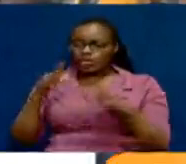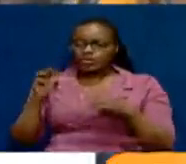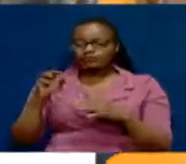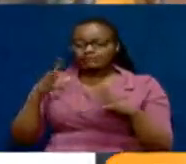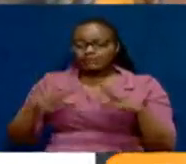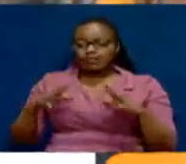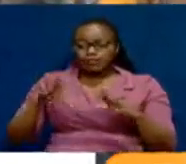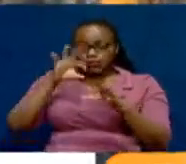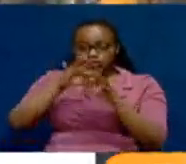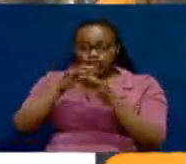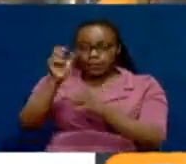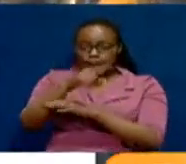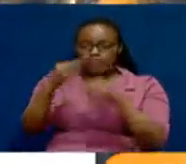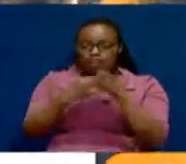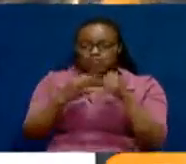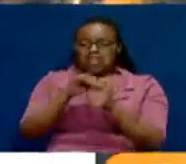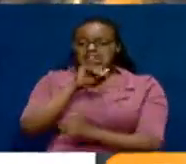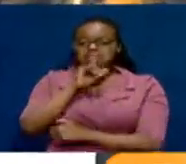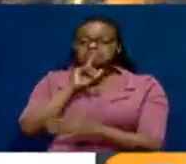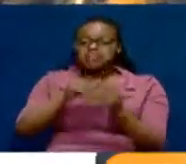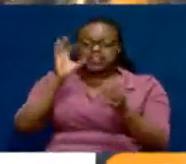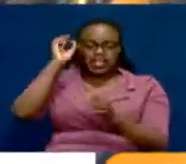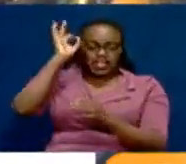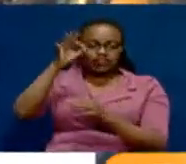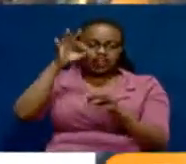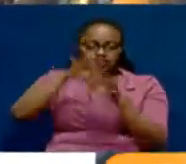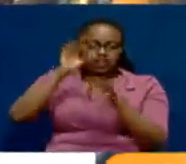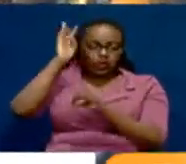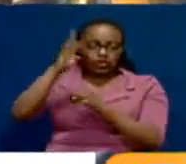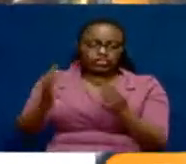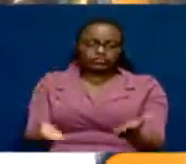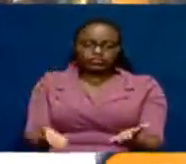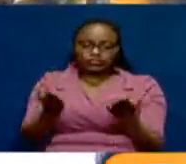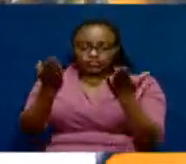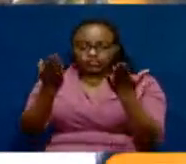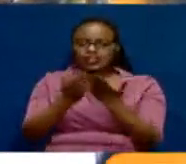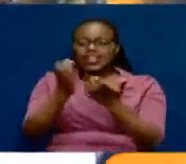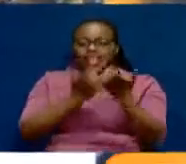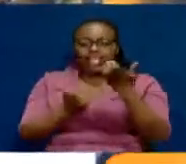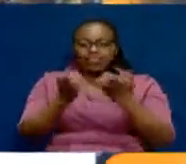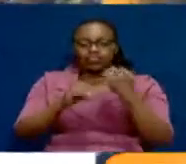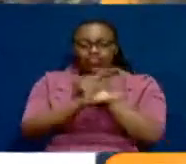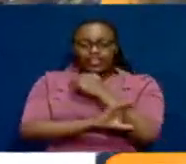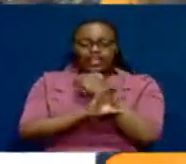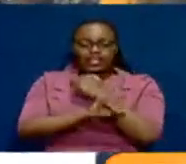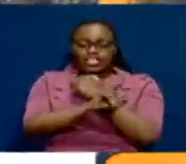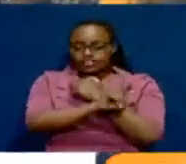kura Agosti 9. Odinga amesema iwapo atachaguliwa ataboresha zaidi uchumi wa eneo hili.